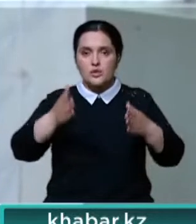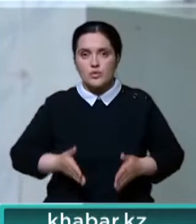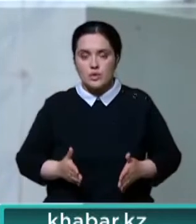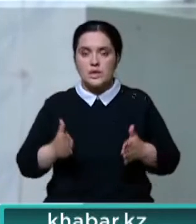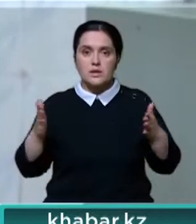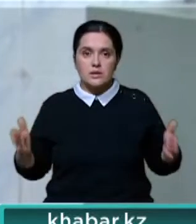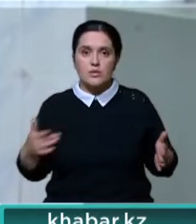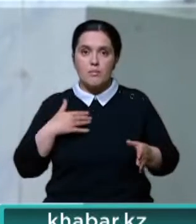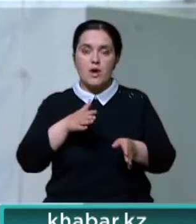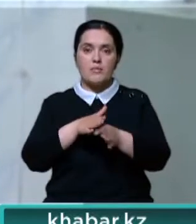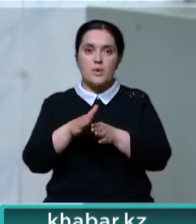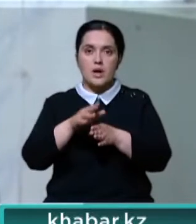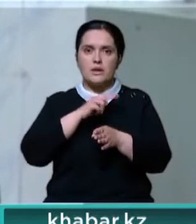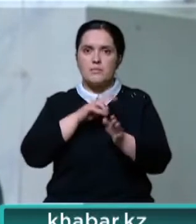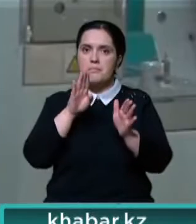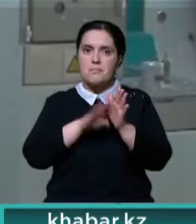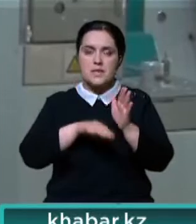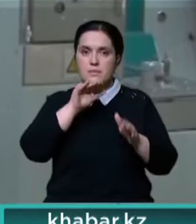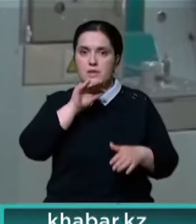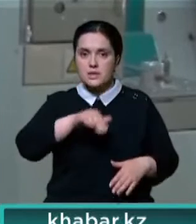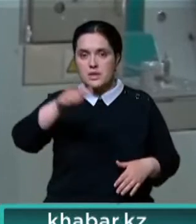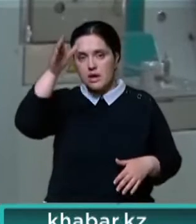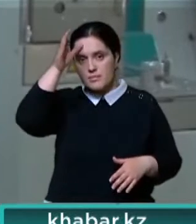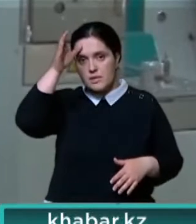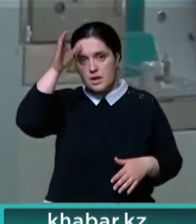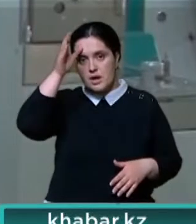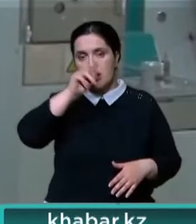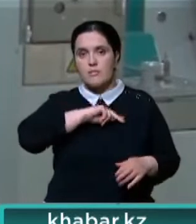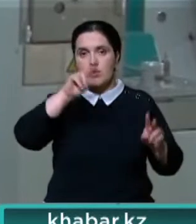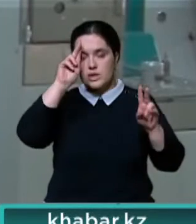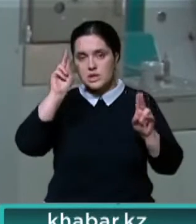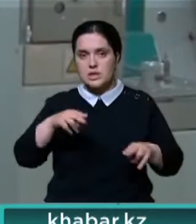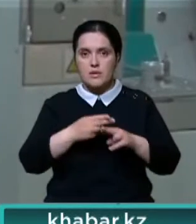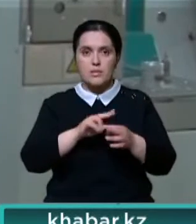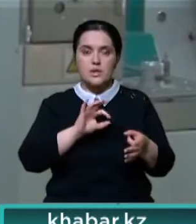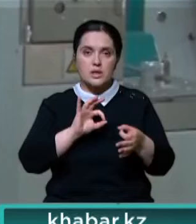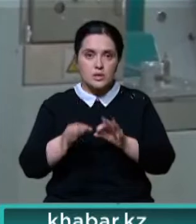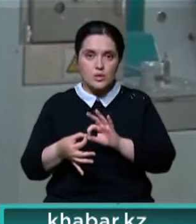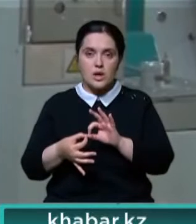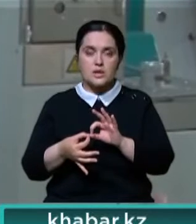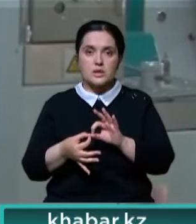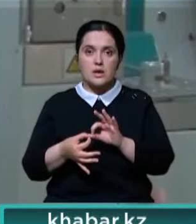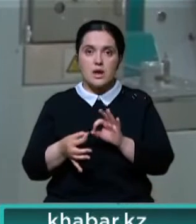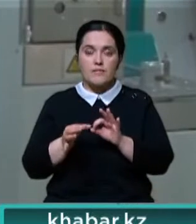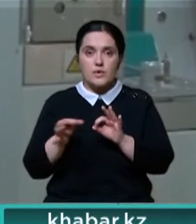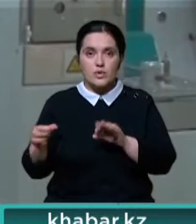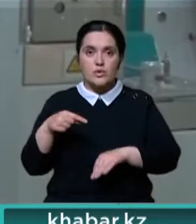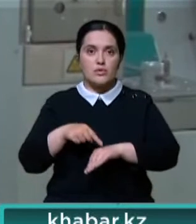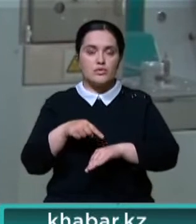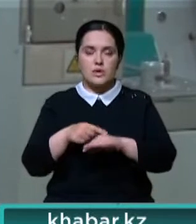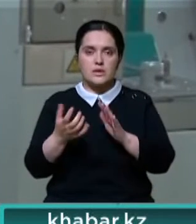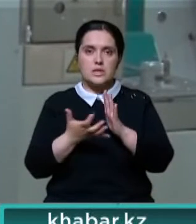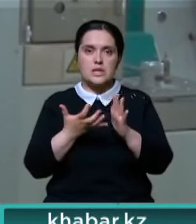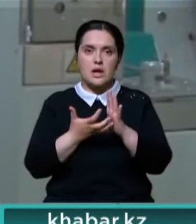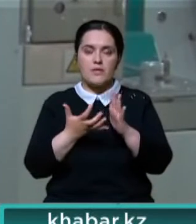Мы выполняем эту работу. Без профессионального образования работник не знает всех этих нюансов. Как известно, в районах ощущается нехватка